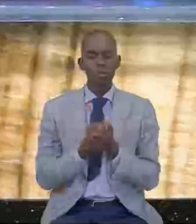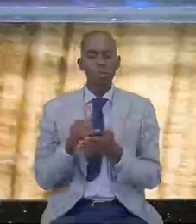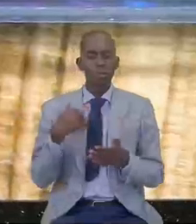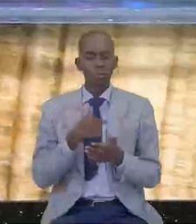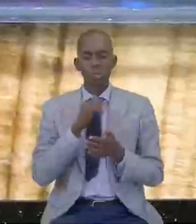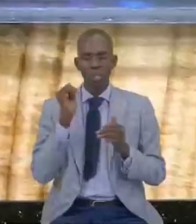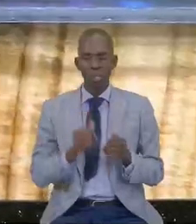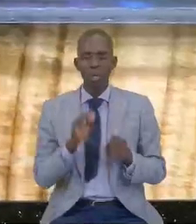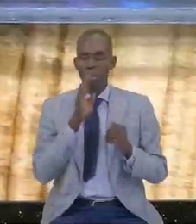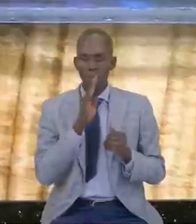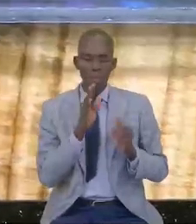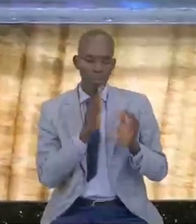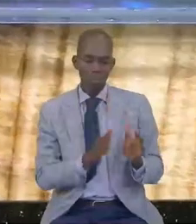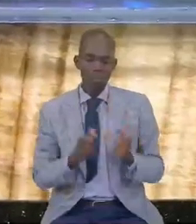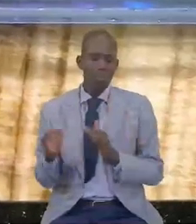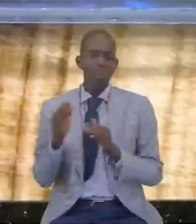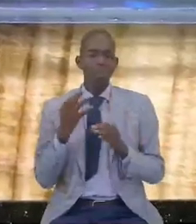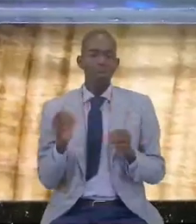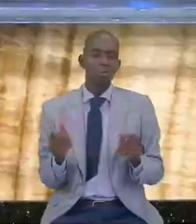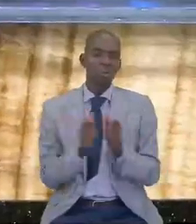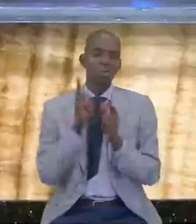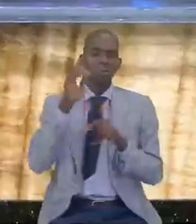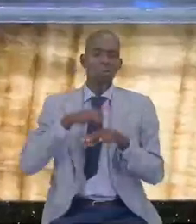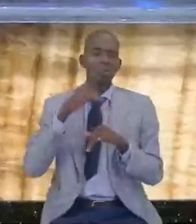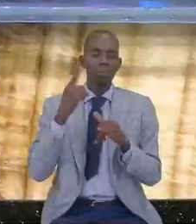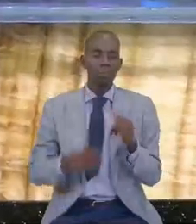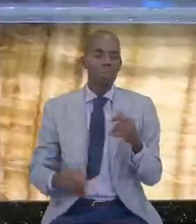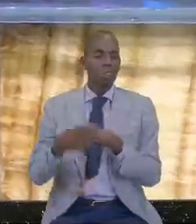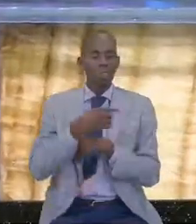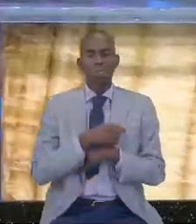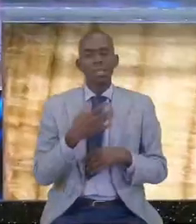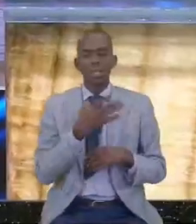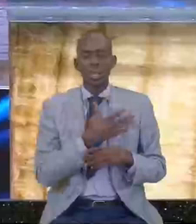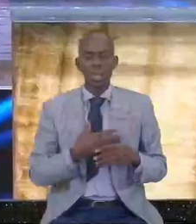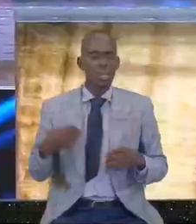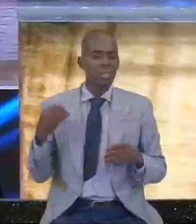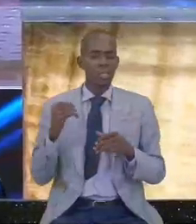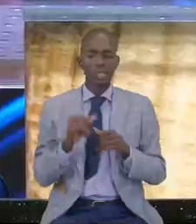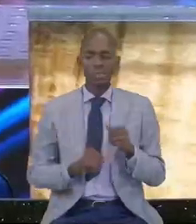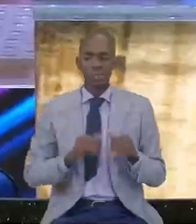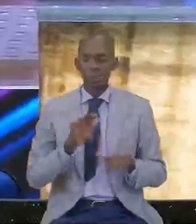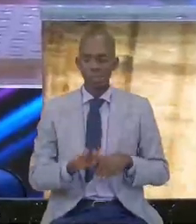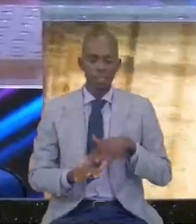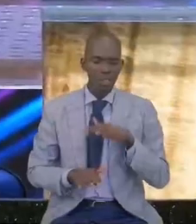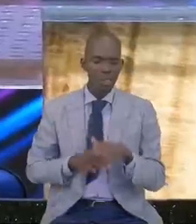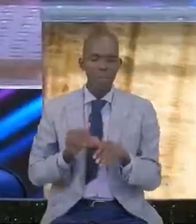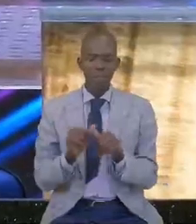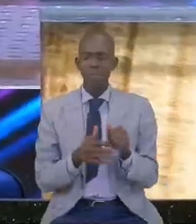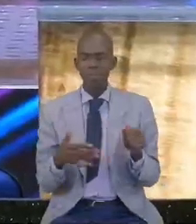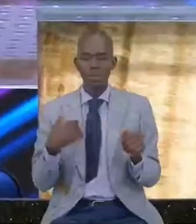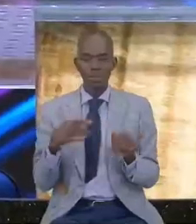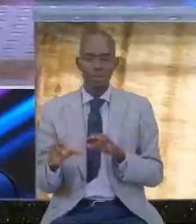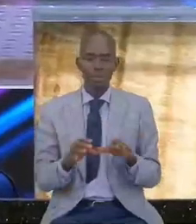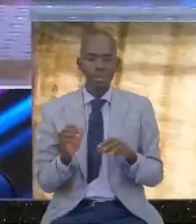au dernier jour. Et pendant que nous sommes encore sur la terre avant le retour de Christ, tout pas que nous faisons, tout ce que nous faisons, toute parole